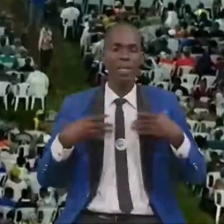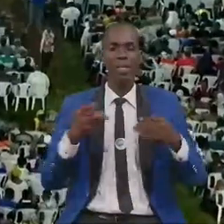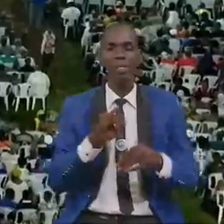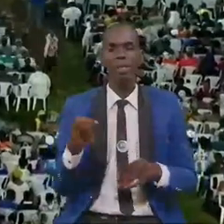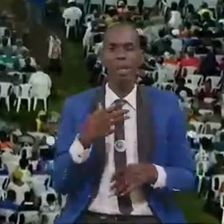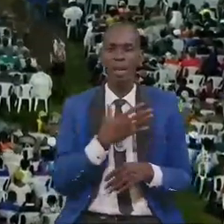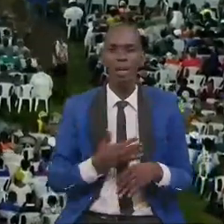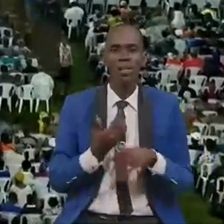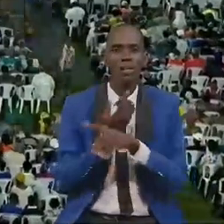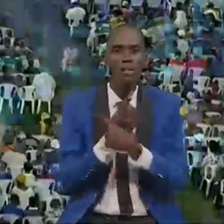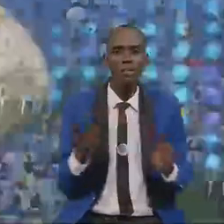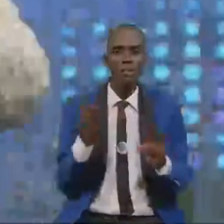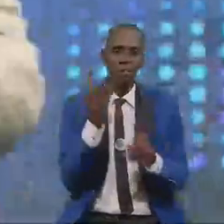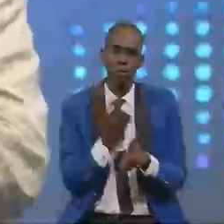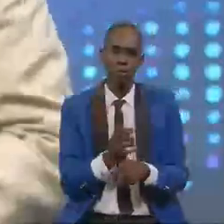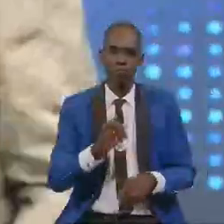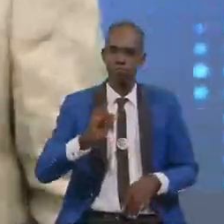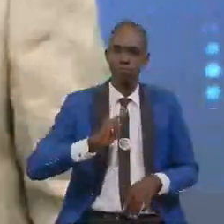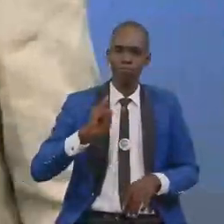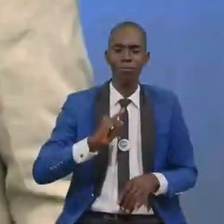la délivrance comme toi